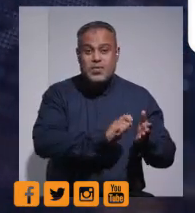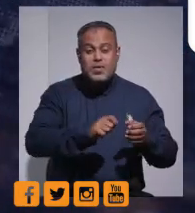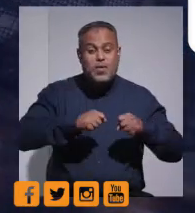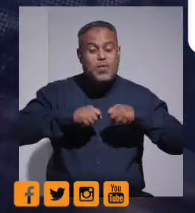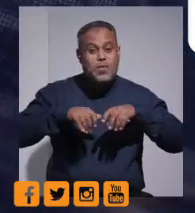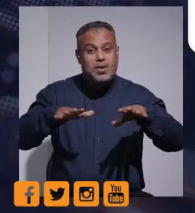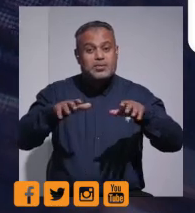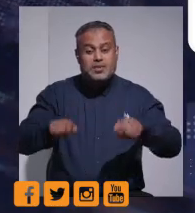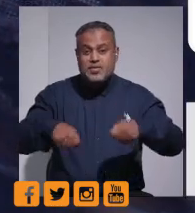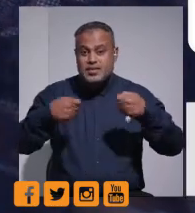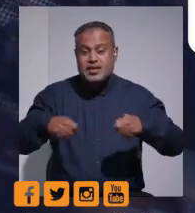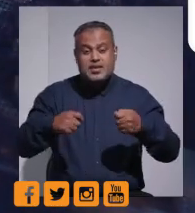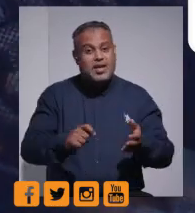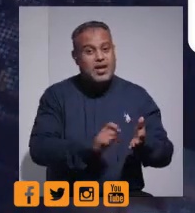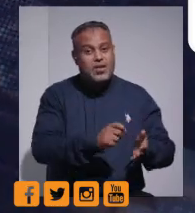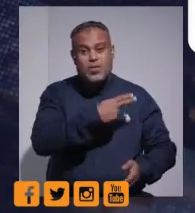الجريده الرسميه